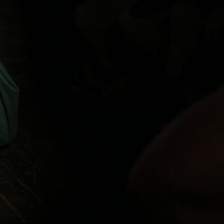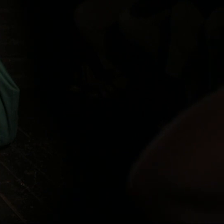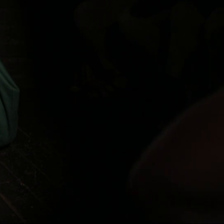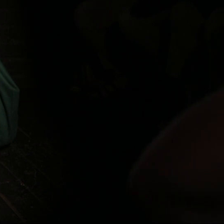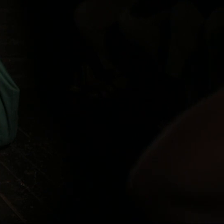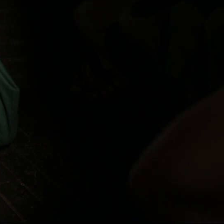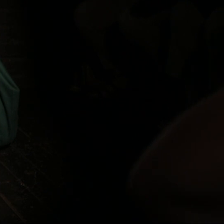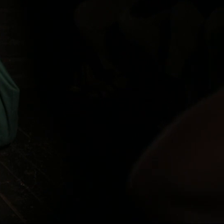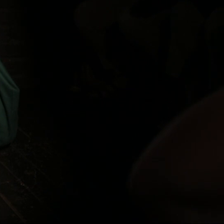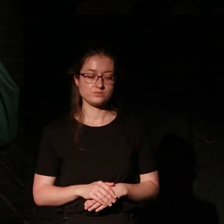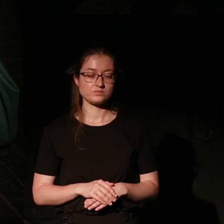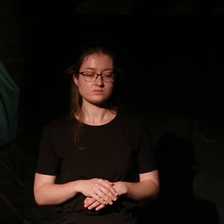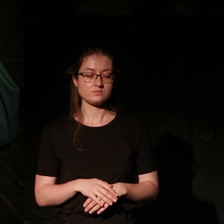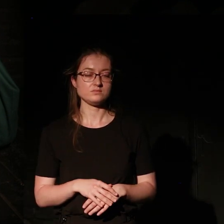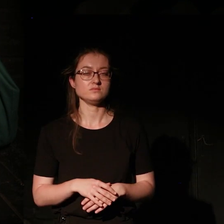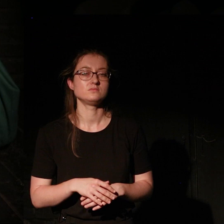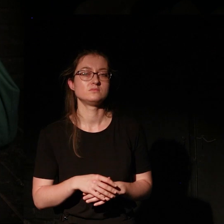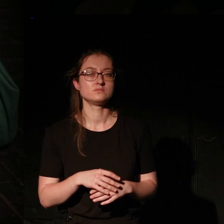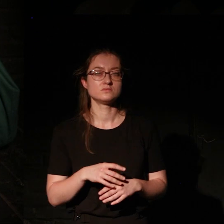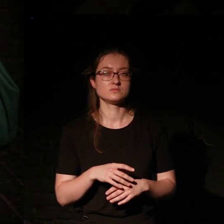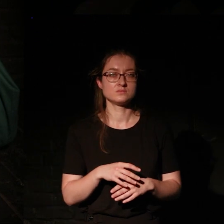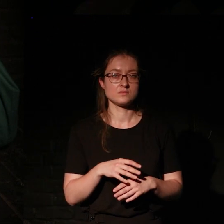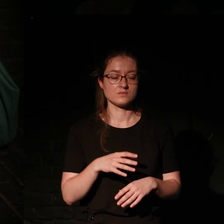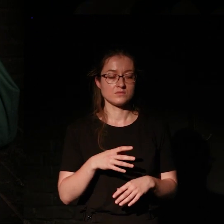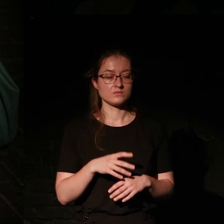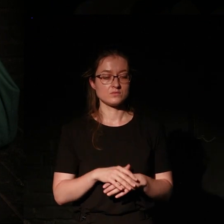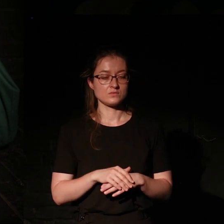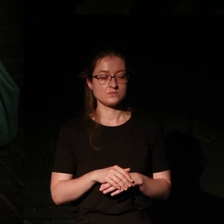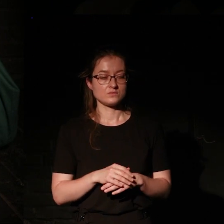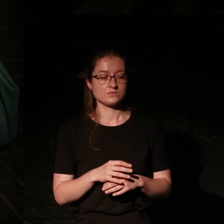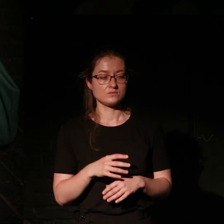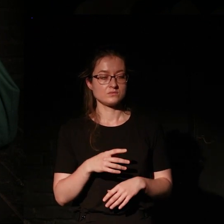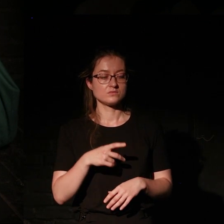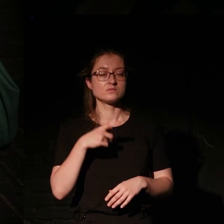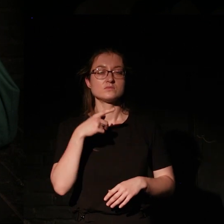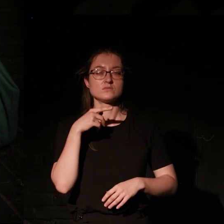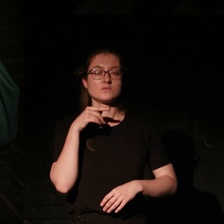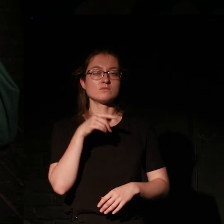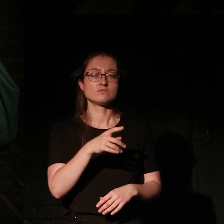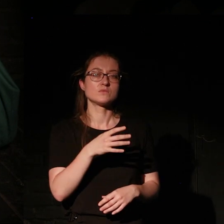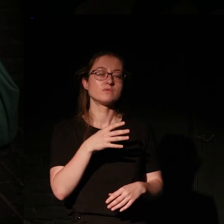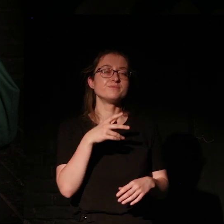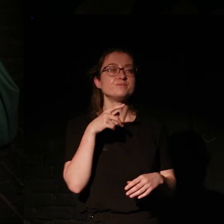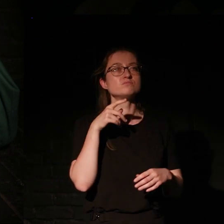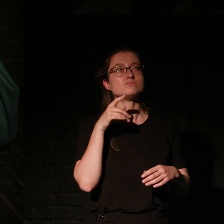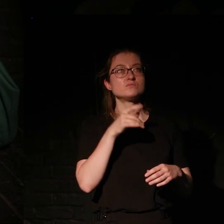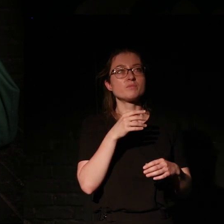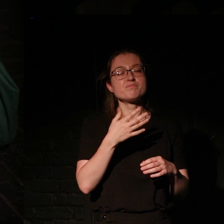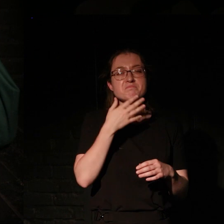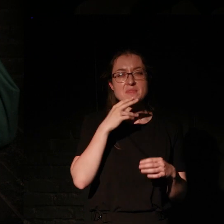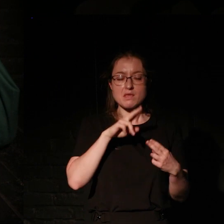nie odpowiadają potrzebom dzisiejszego czytelnika na to, jak wyobrażać